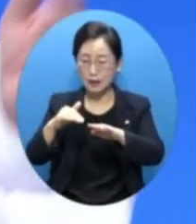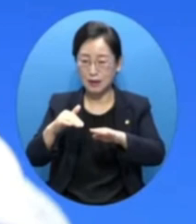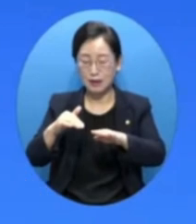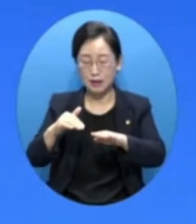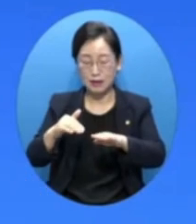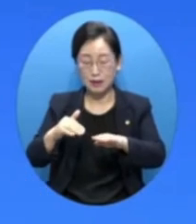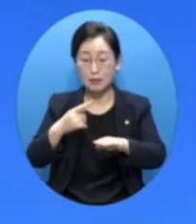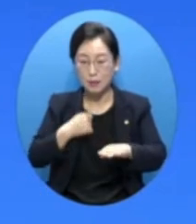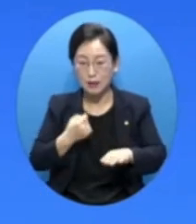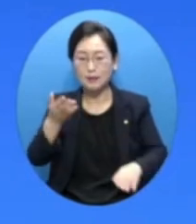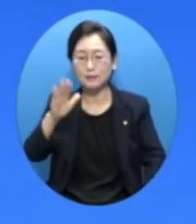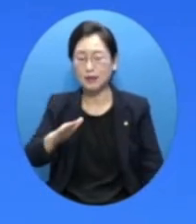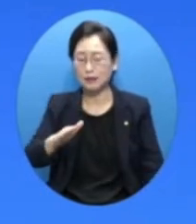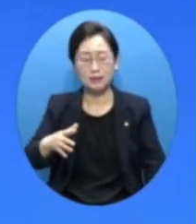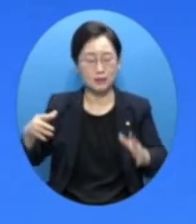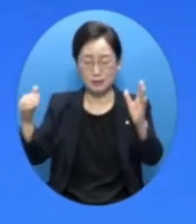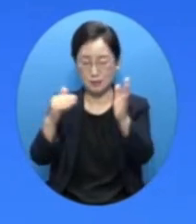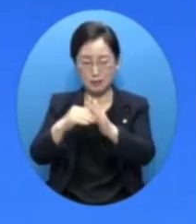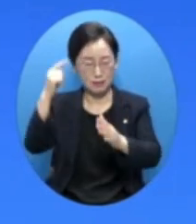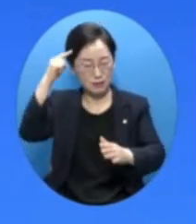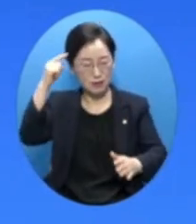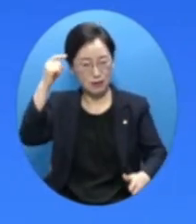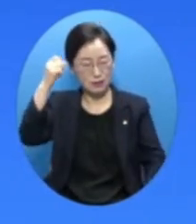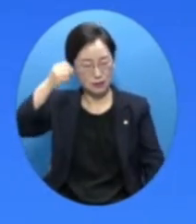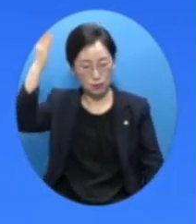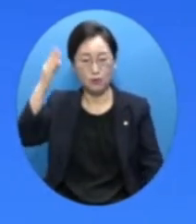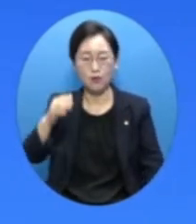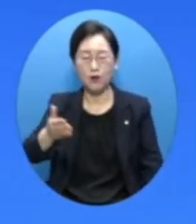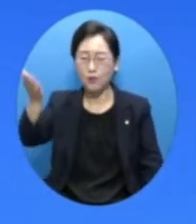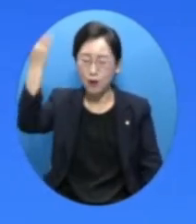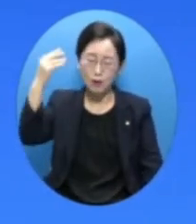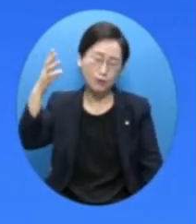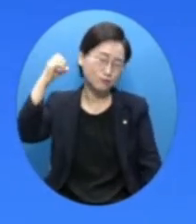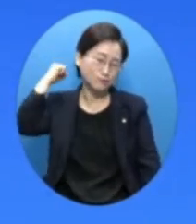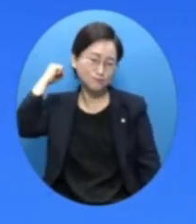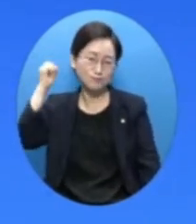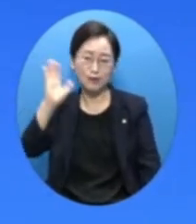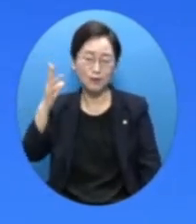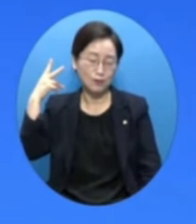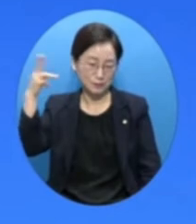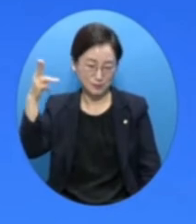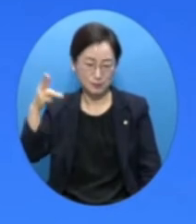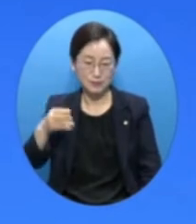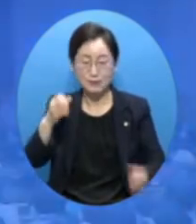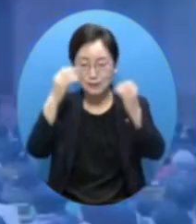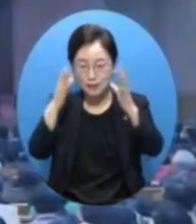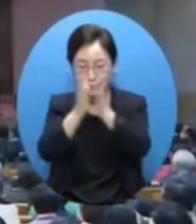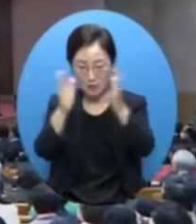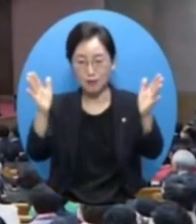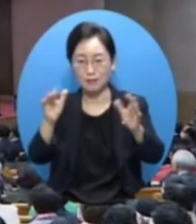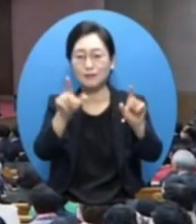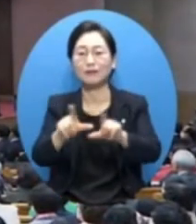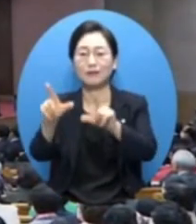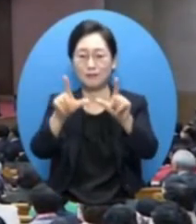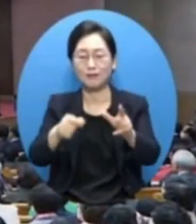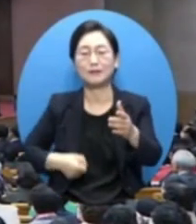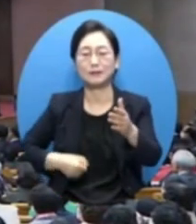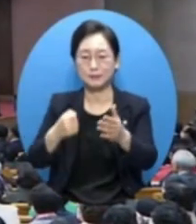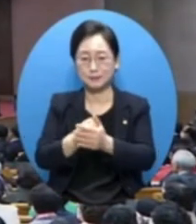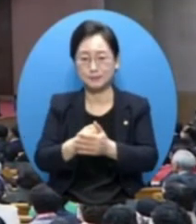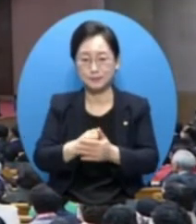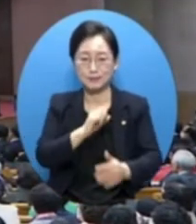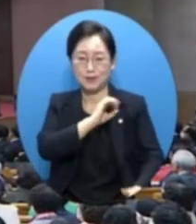헤어졌다. 절대 긍정의 믿음을 가졌습니다. 이제 나는 과거에 매여 있지 않고 새로운 인생을 살 것이다. 그래서